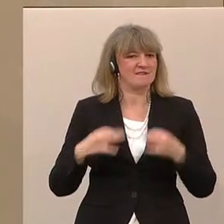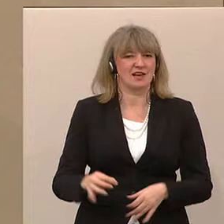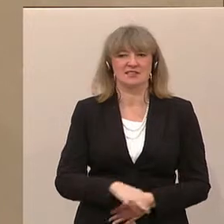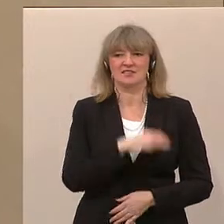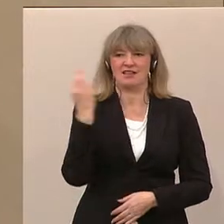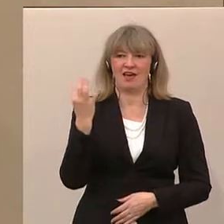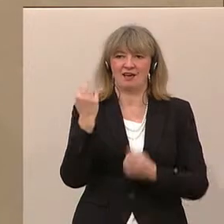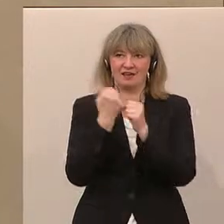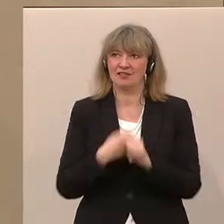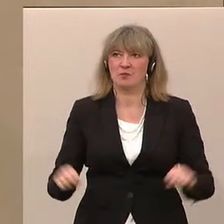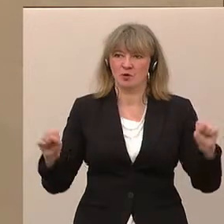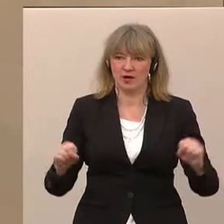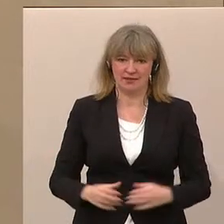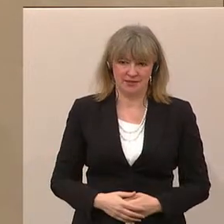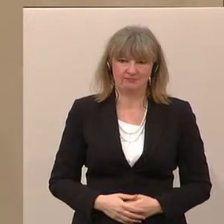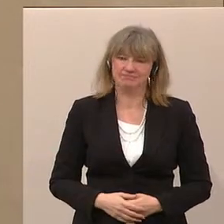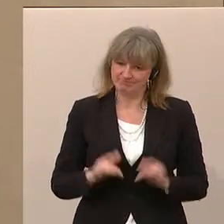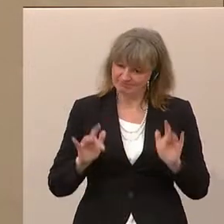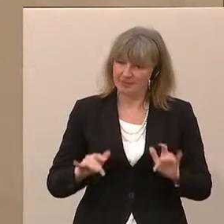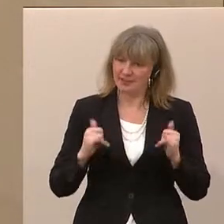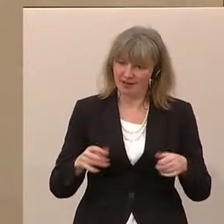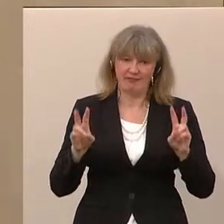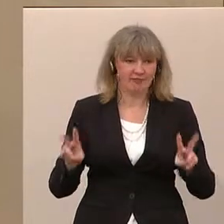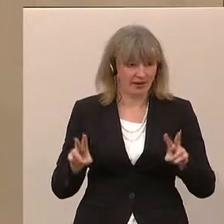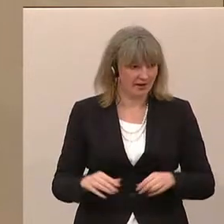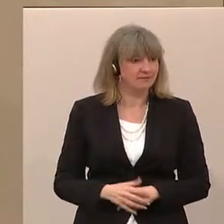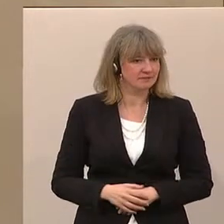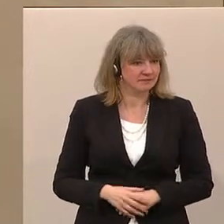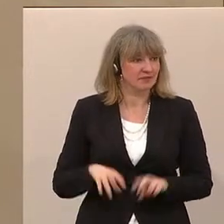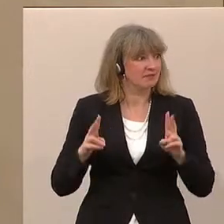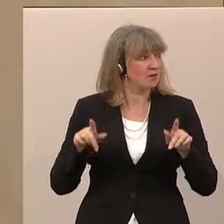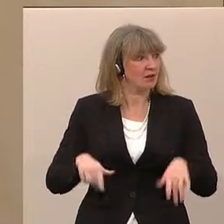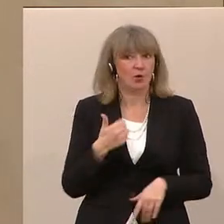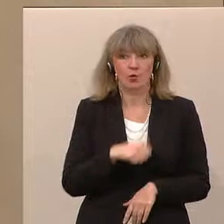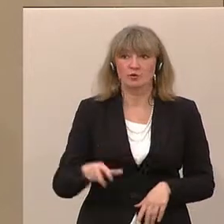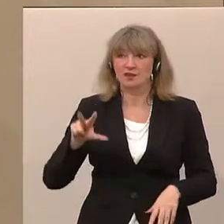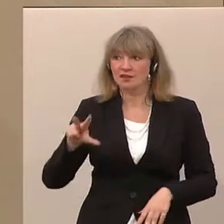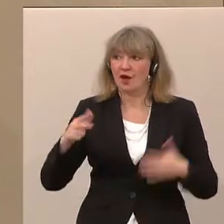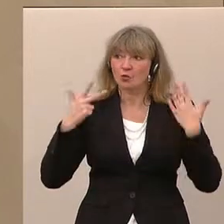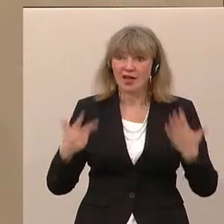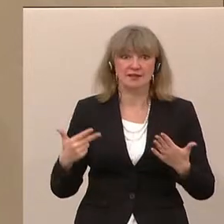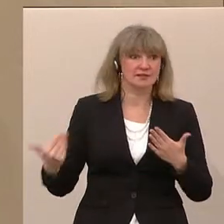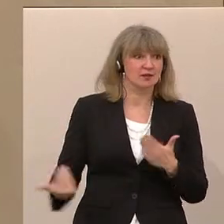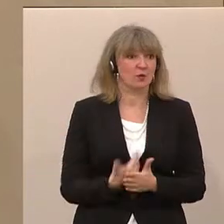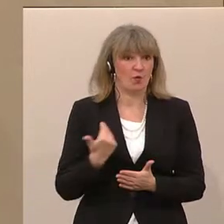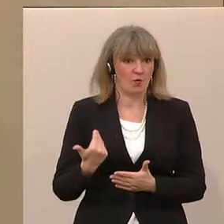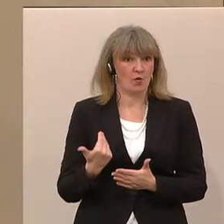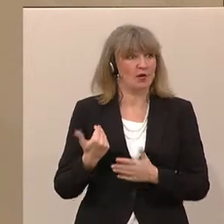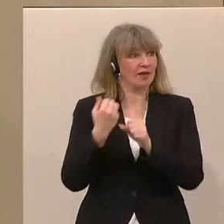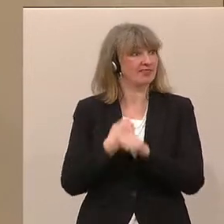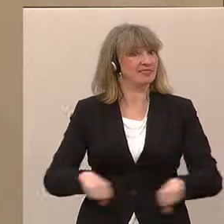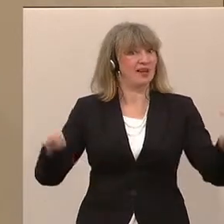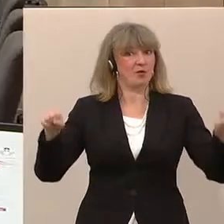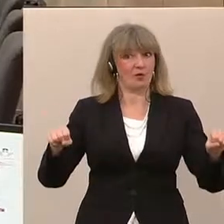der Demokratie im wahrsten Sinne des Wortes, denn hier sitzen 183 neu